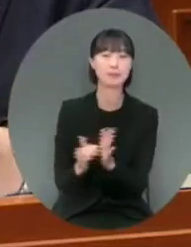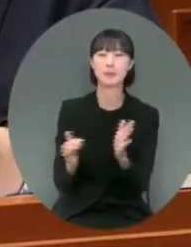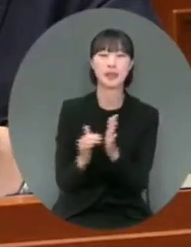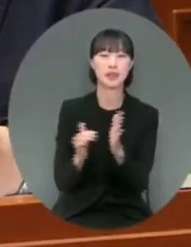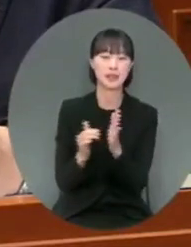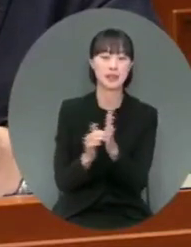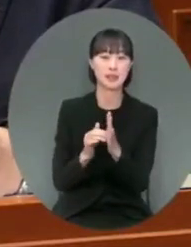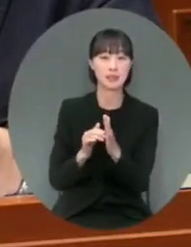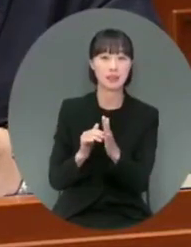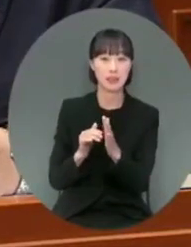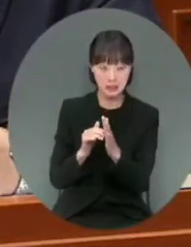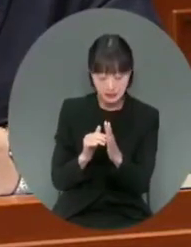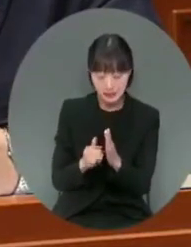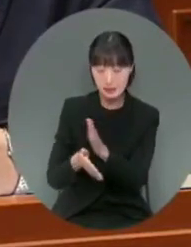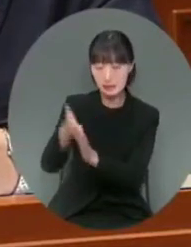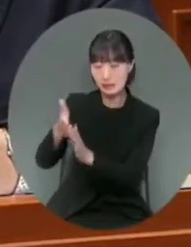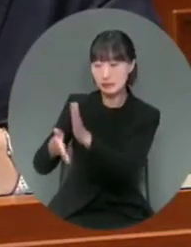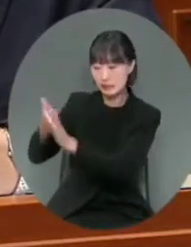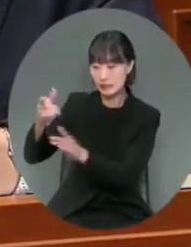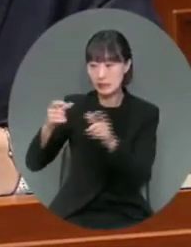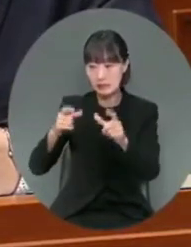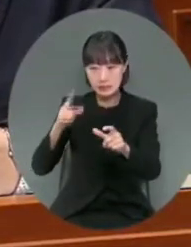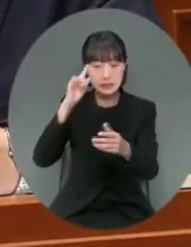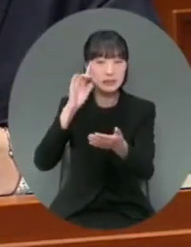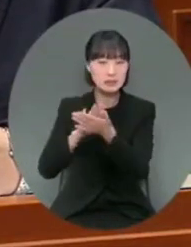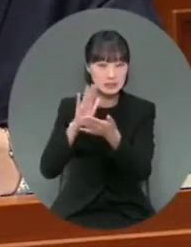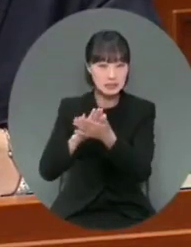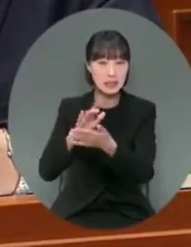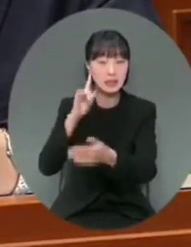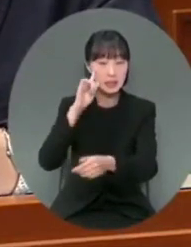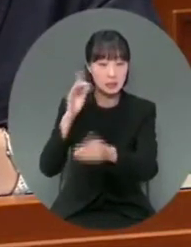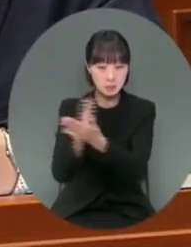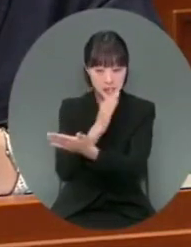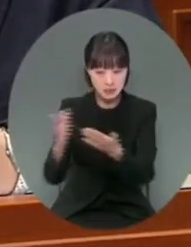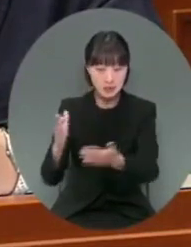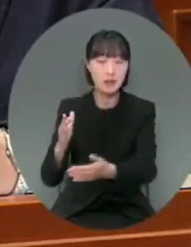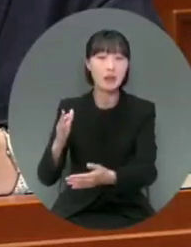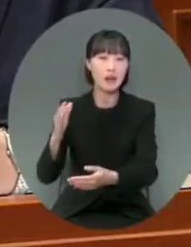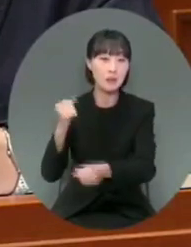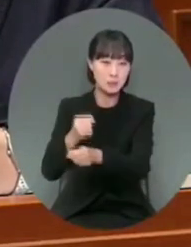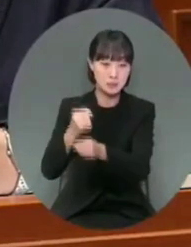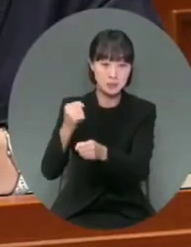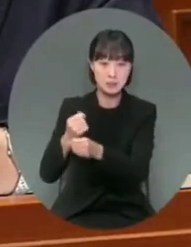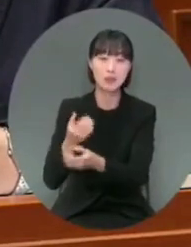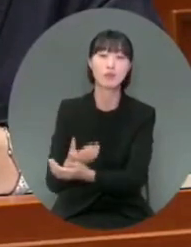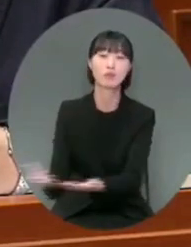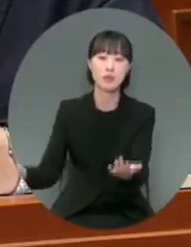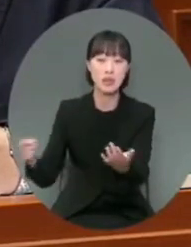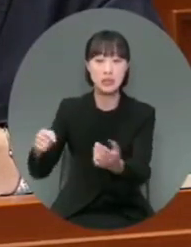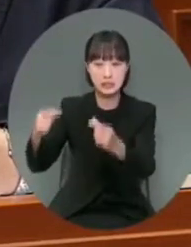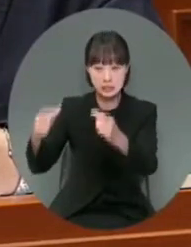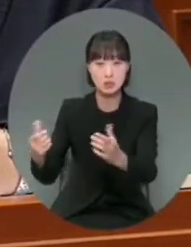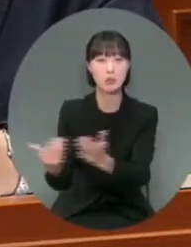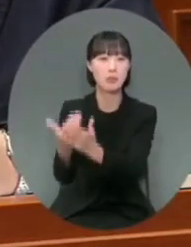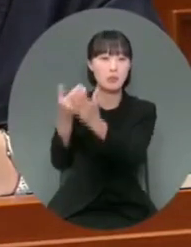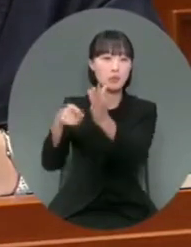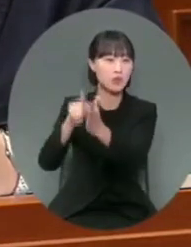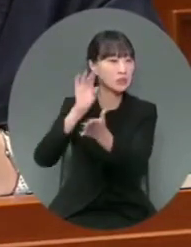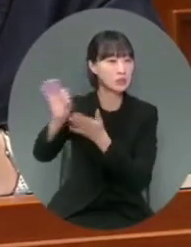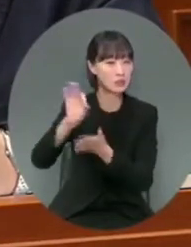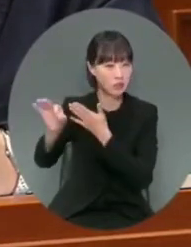그만하고 지자체의 자율적 판단과 책임 하에 지역 상품권을 발행하는 것이 맞다라는 것이 저희 공식